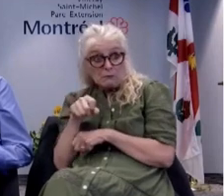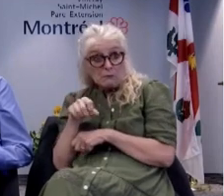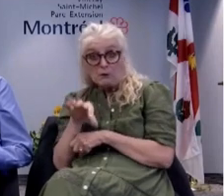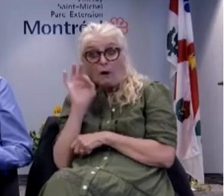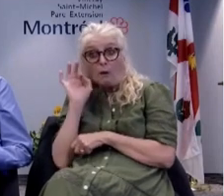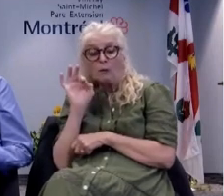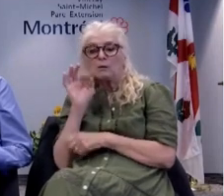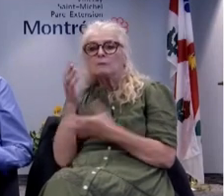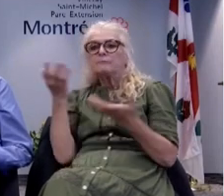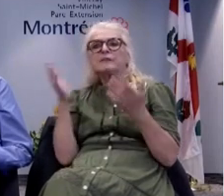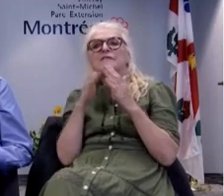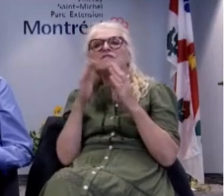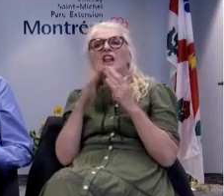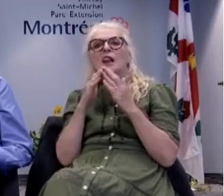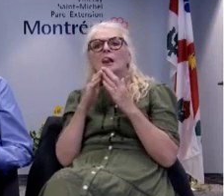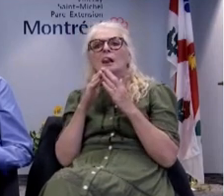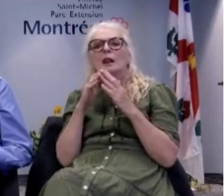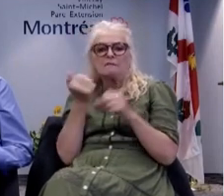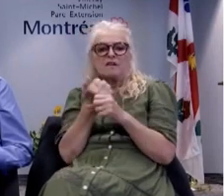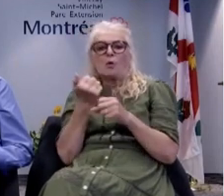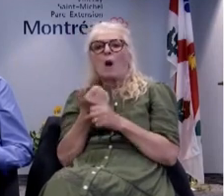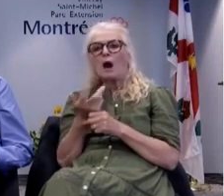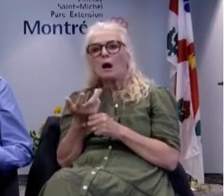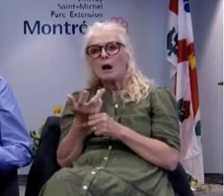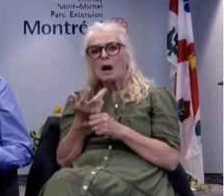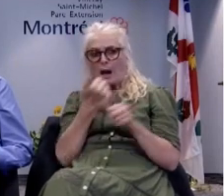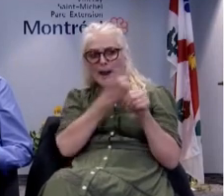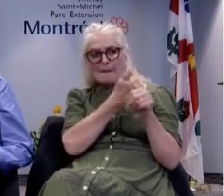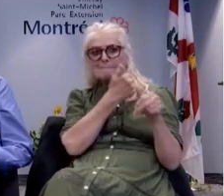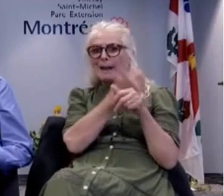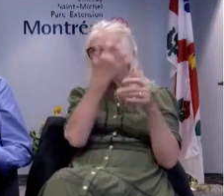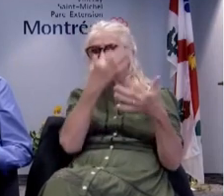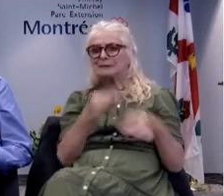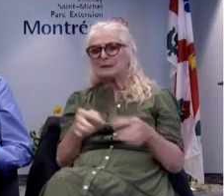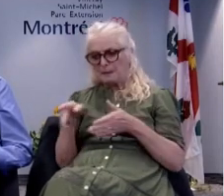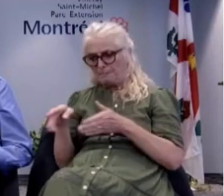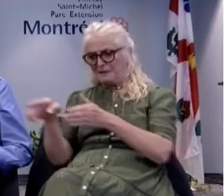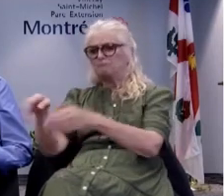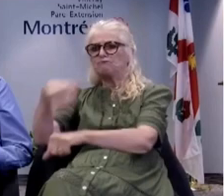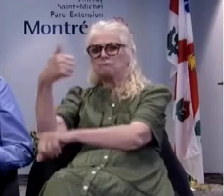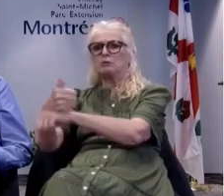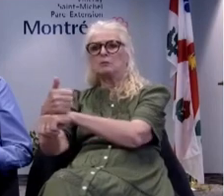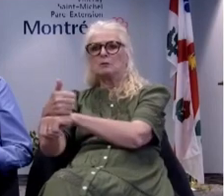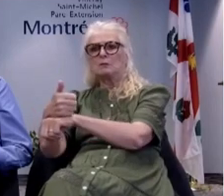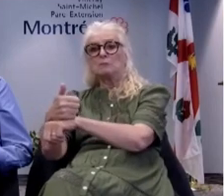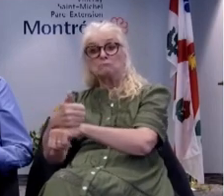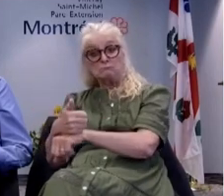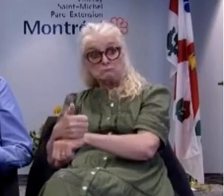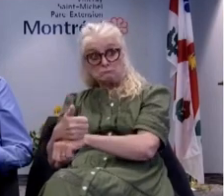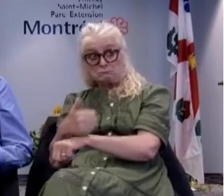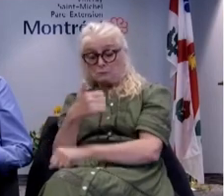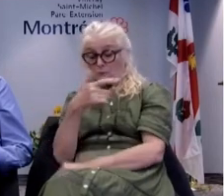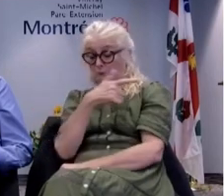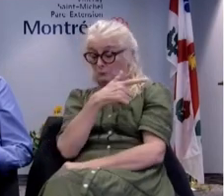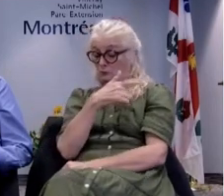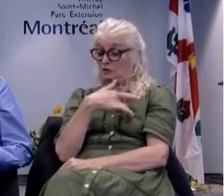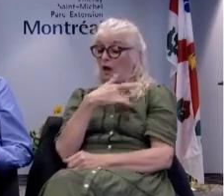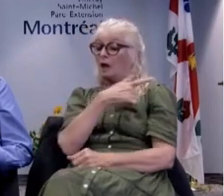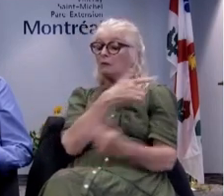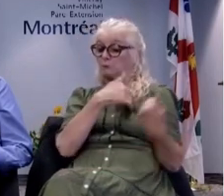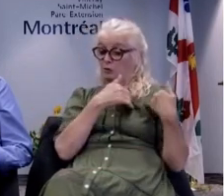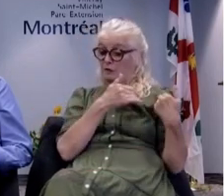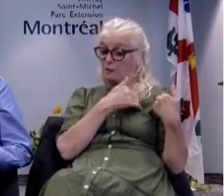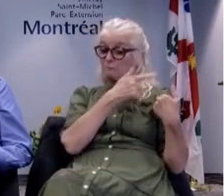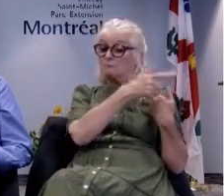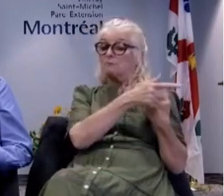va faire? Parce qu'elle a pris la responsabilité de mettre des pistes cyclables. Moi, je pense que la Ville possède aussi la responsabilité